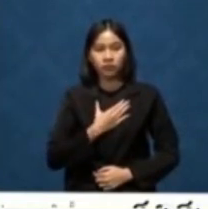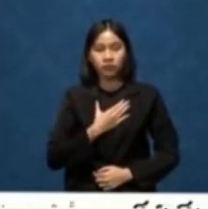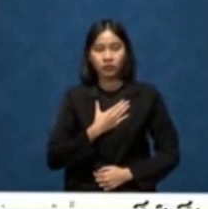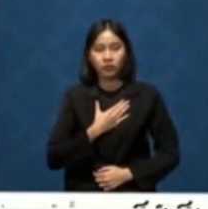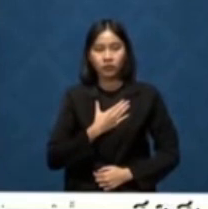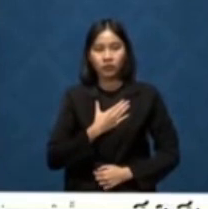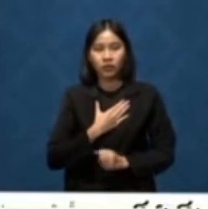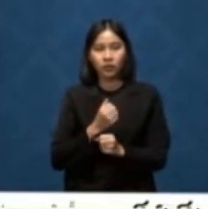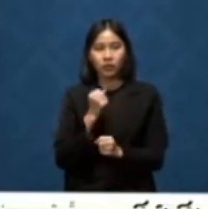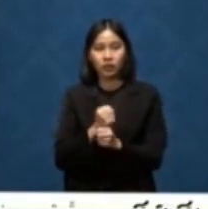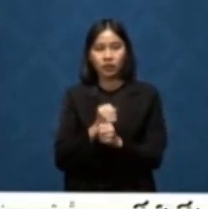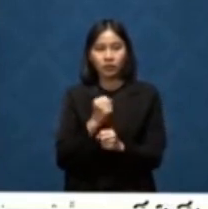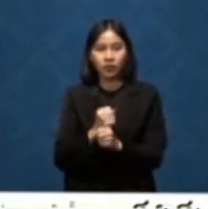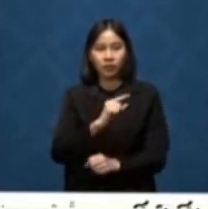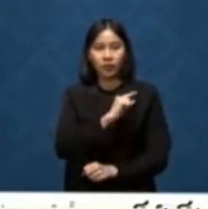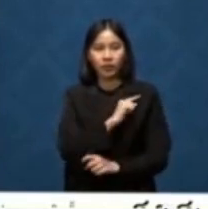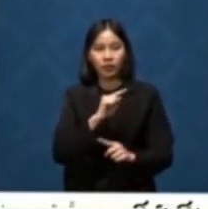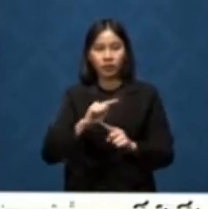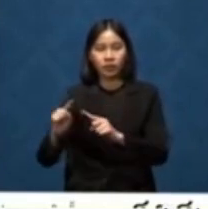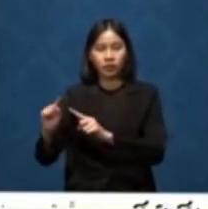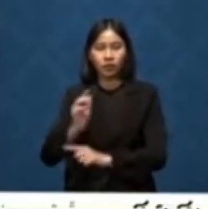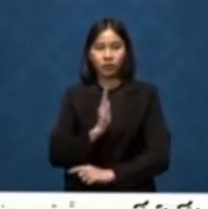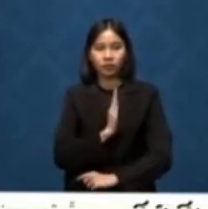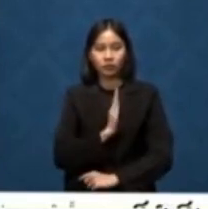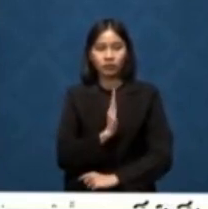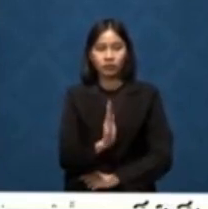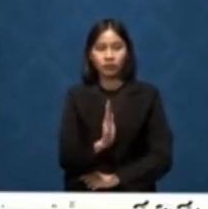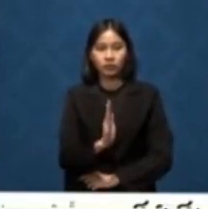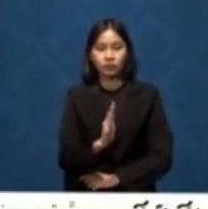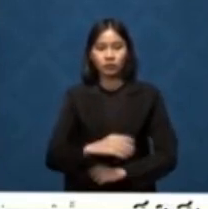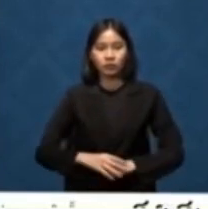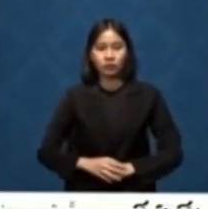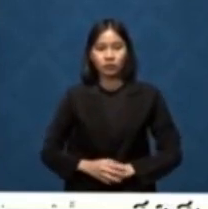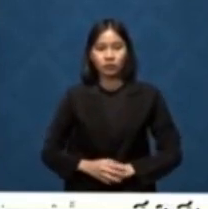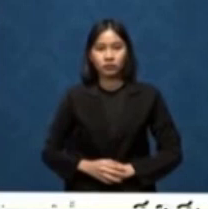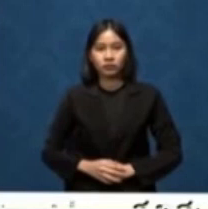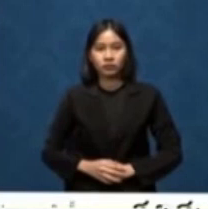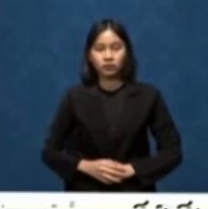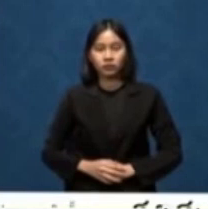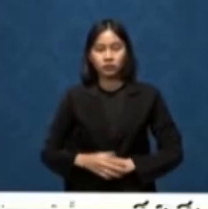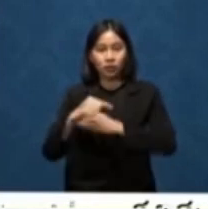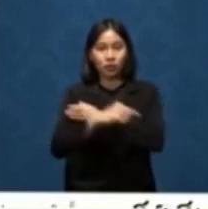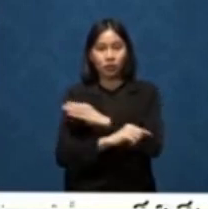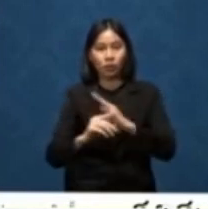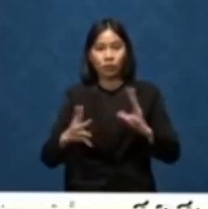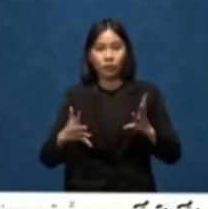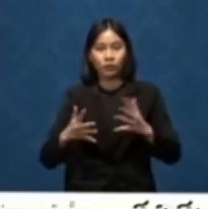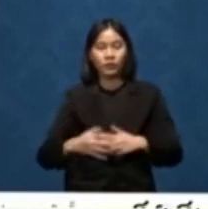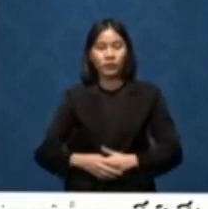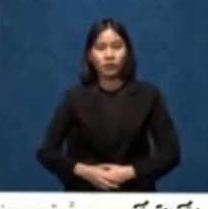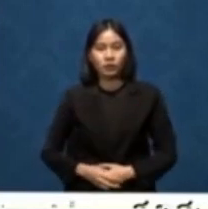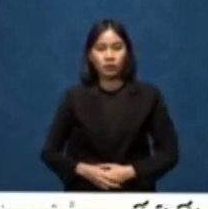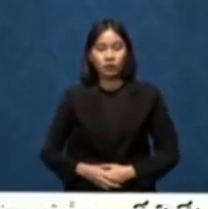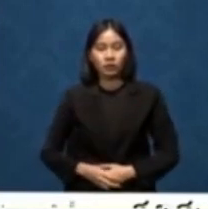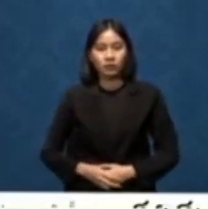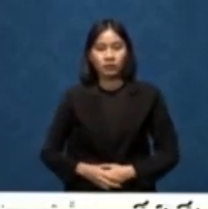ปฏิญาณว่าข้าพเจ้าจะปฏิบัติหน้าที่ด้วยความซื่อสัตย์สุจริตข้าพเจ้าจะปฏิบัติหน้า